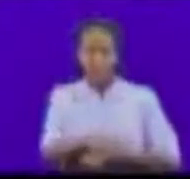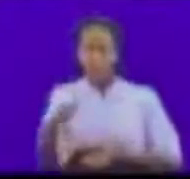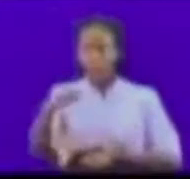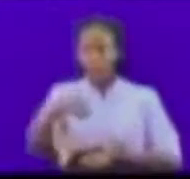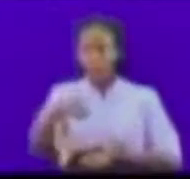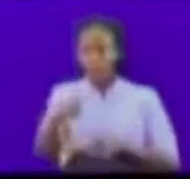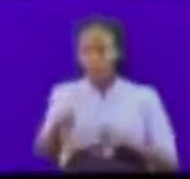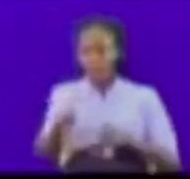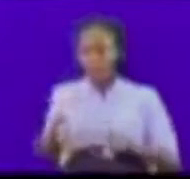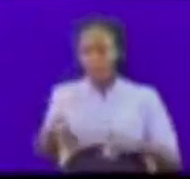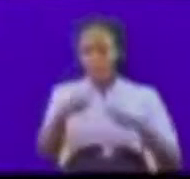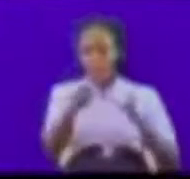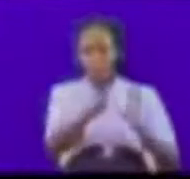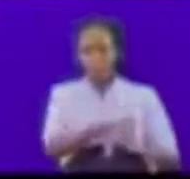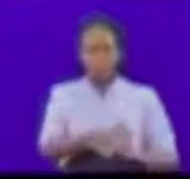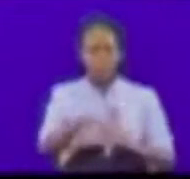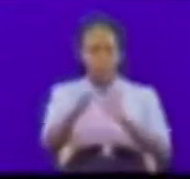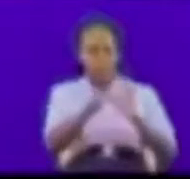ushirikiano Mungu akipenda.